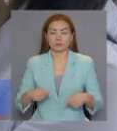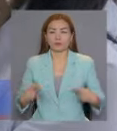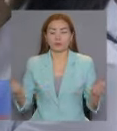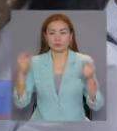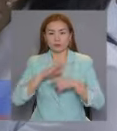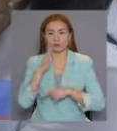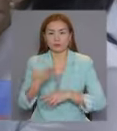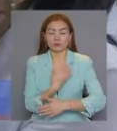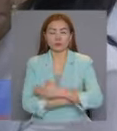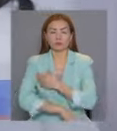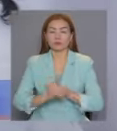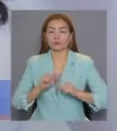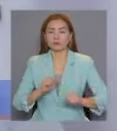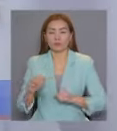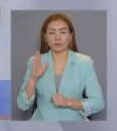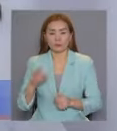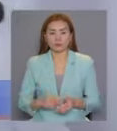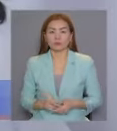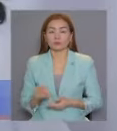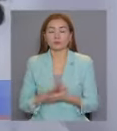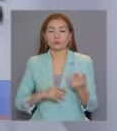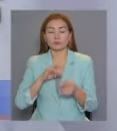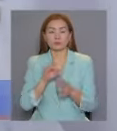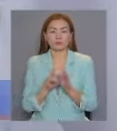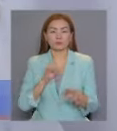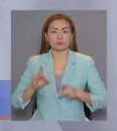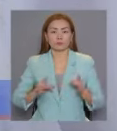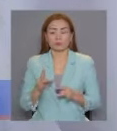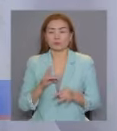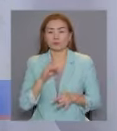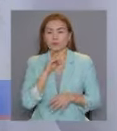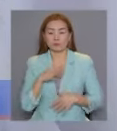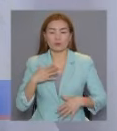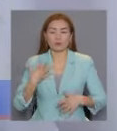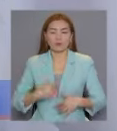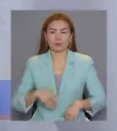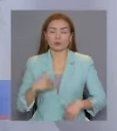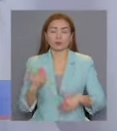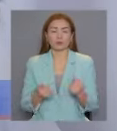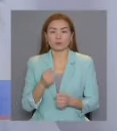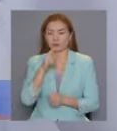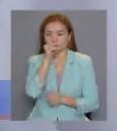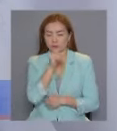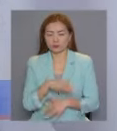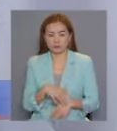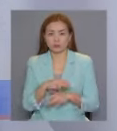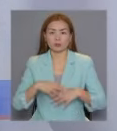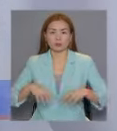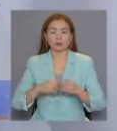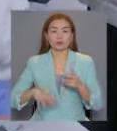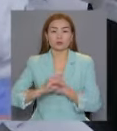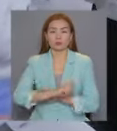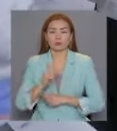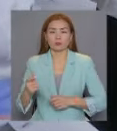анықтау, мүгедектіктің алдын алу. Сондай-ақ жүйке жүйесінің зақымдануынан қимыл қозғалысында тежелуі бар балалар мен олардың отбасы